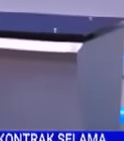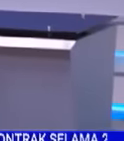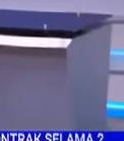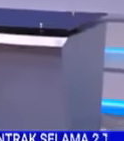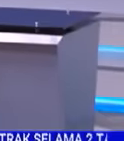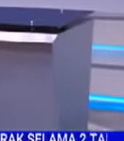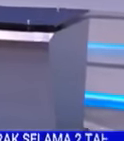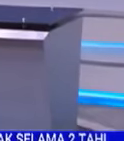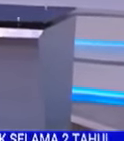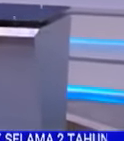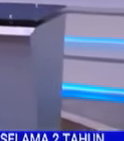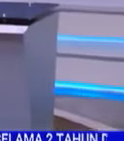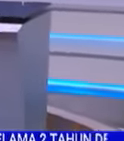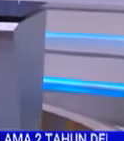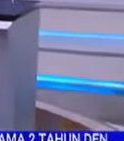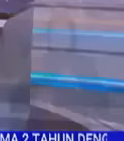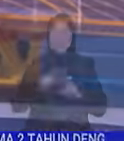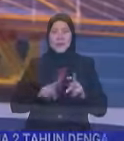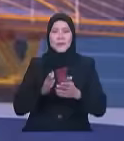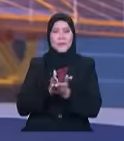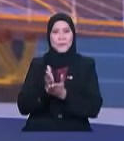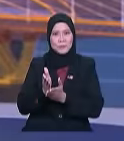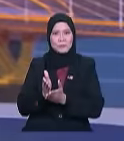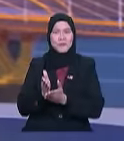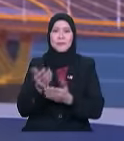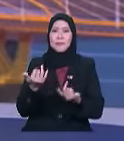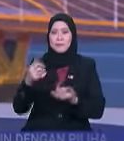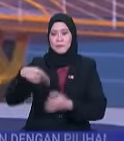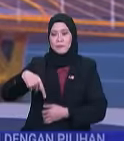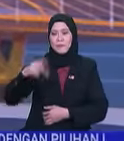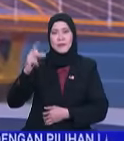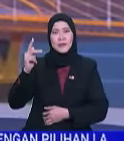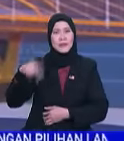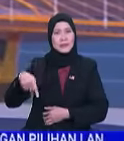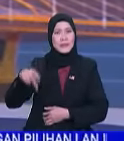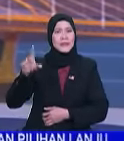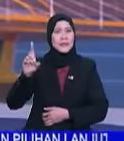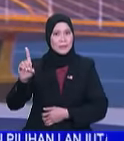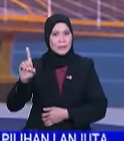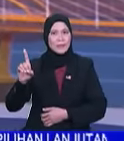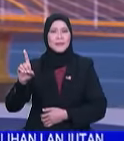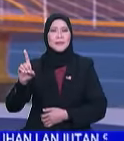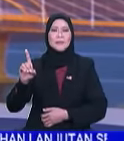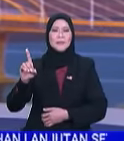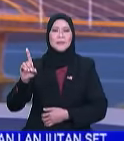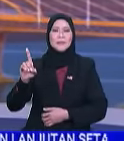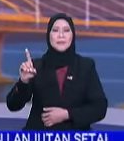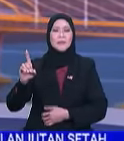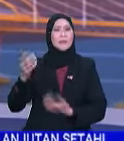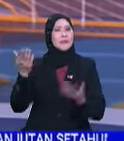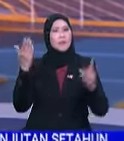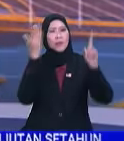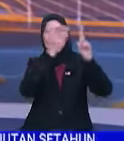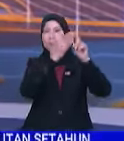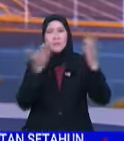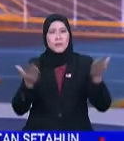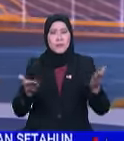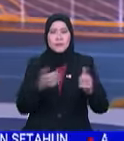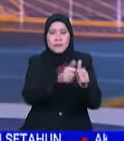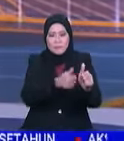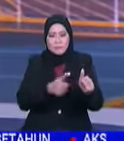Program vaksinasi penduduk terus diperhebat di kawasan Perintah Kawalan Pergerakan diperketatkan PKPD. Tujuannya bagi